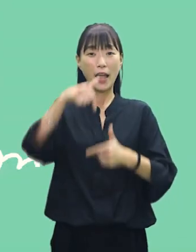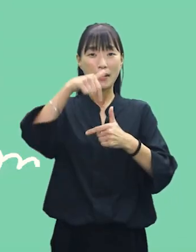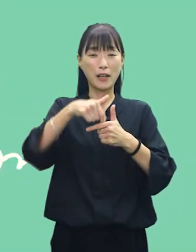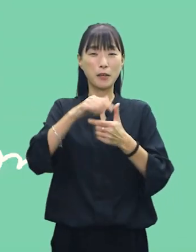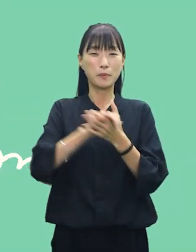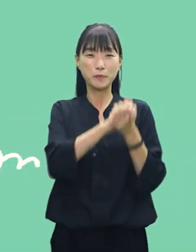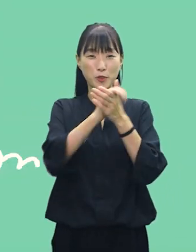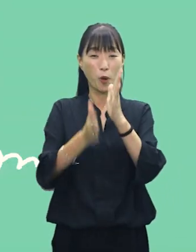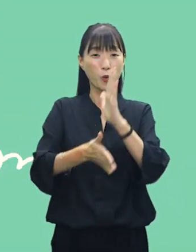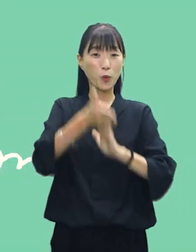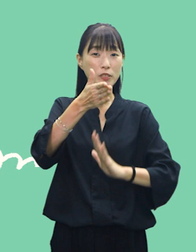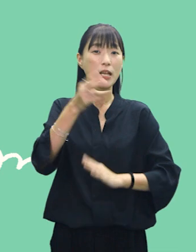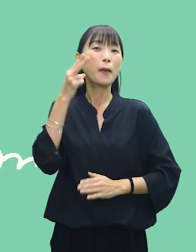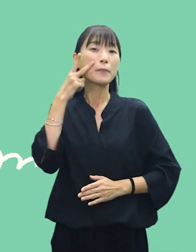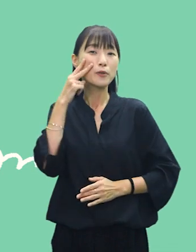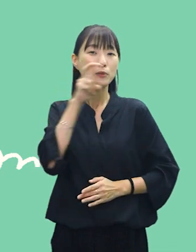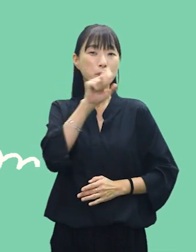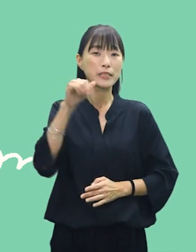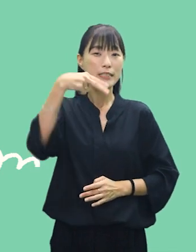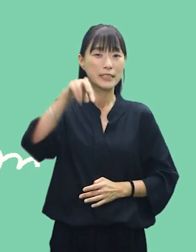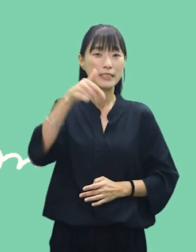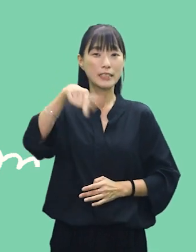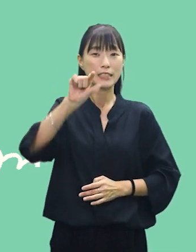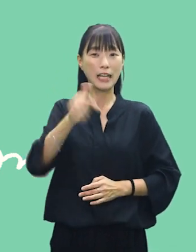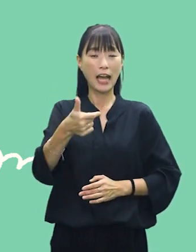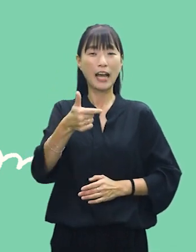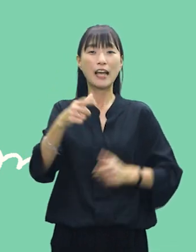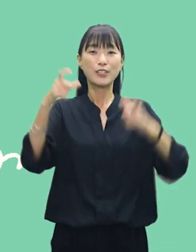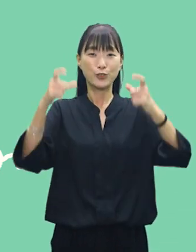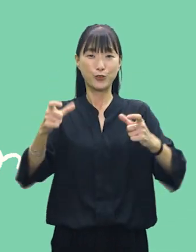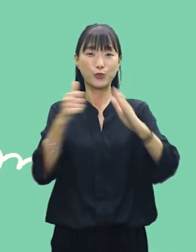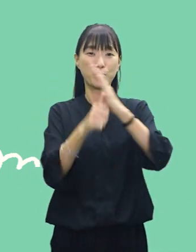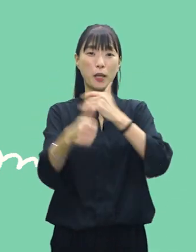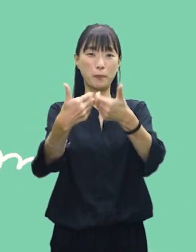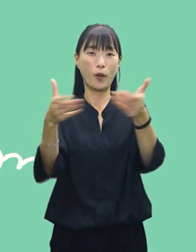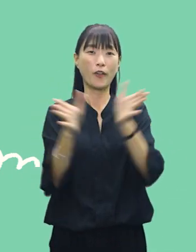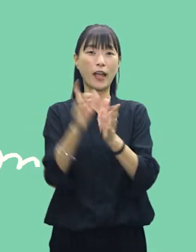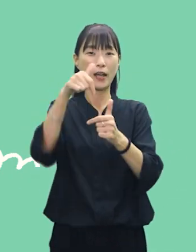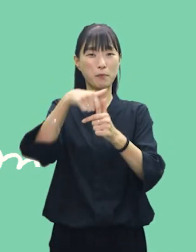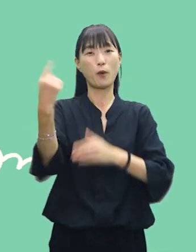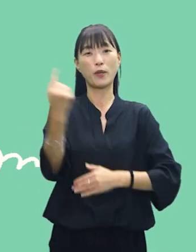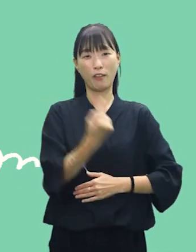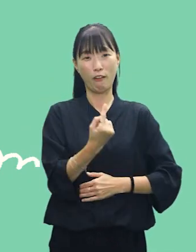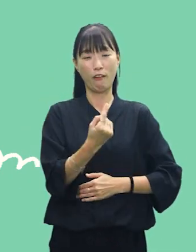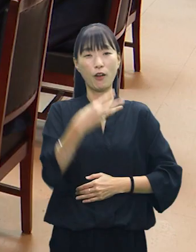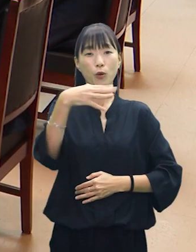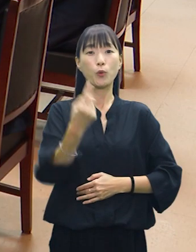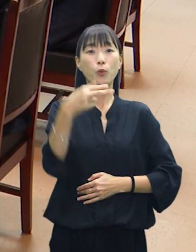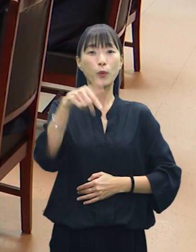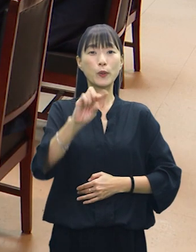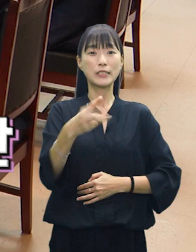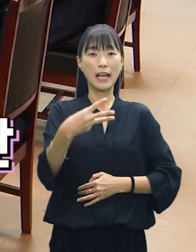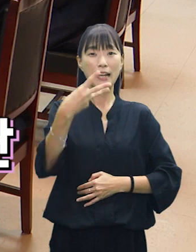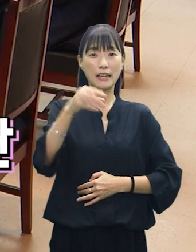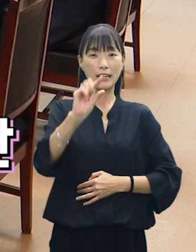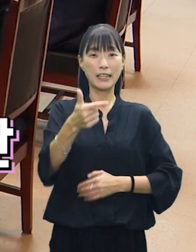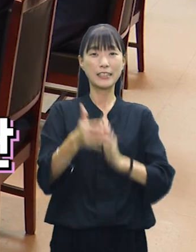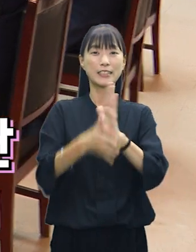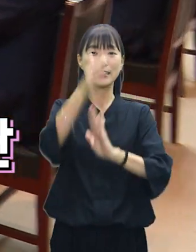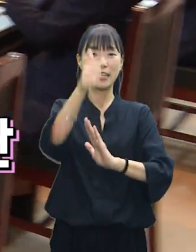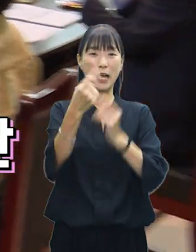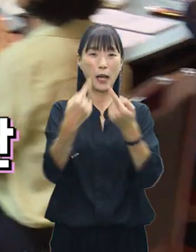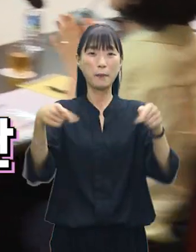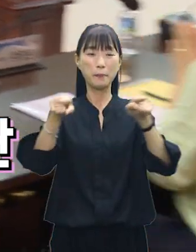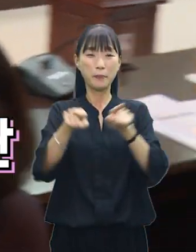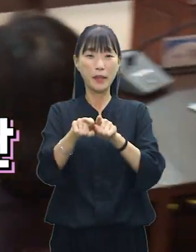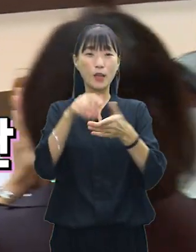강남구의 친선도시, 미국 미시간주 그랜드래피즈시 대표단이 강남구를 방문했습니다. 로잘린 블리스